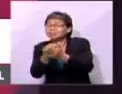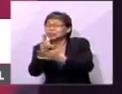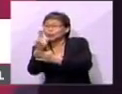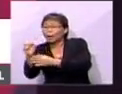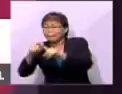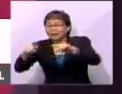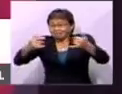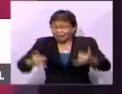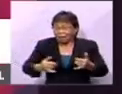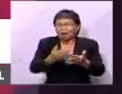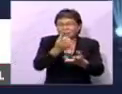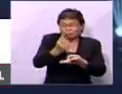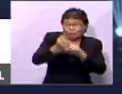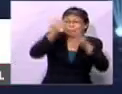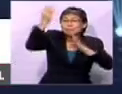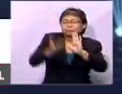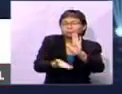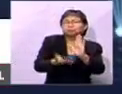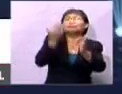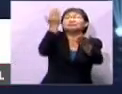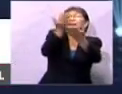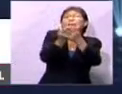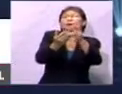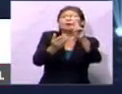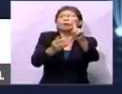namun kini rizab negara mencecah